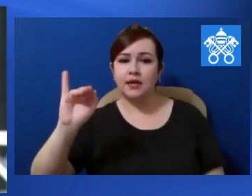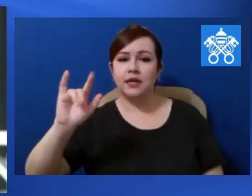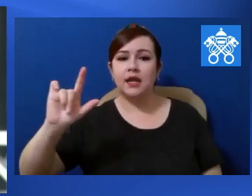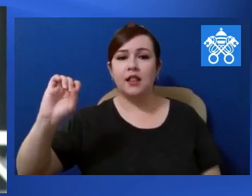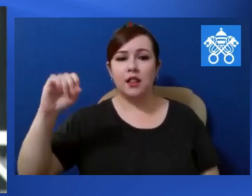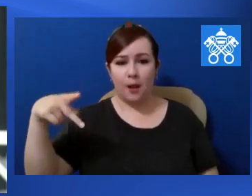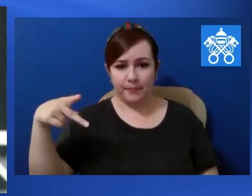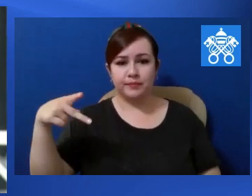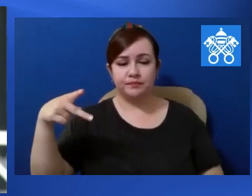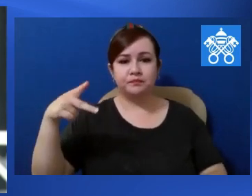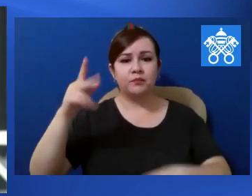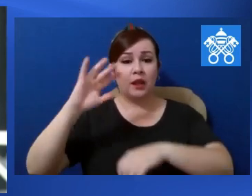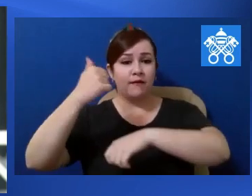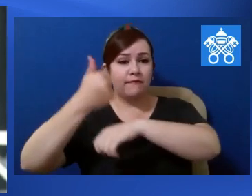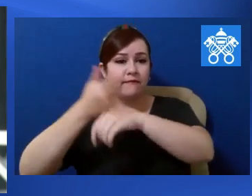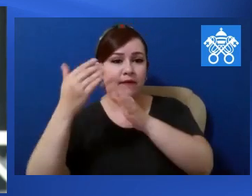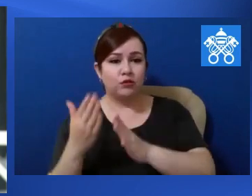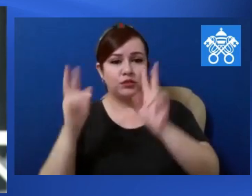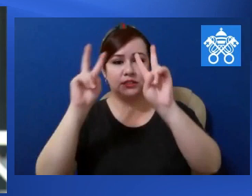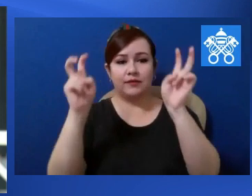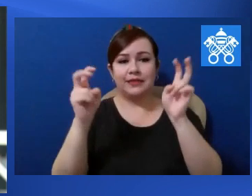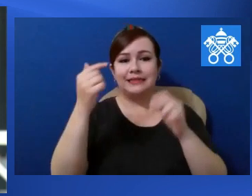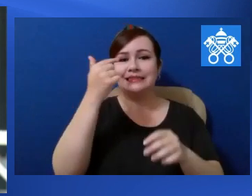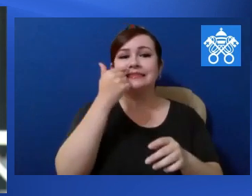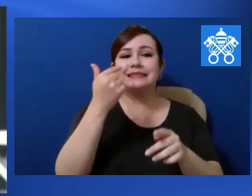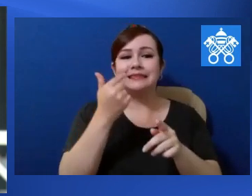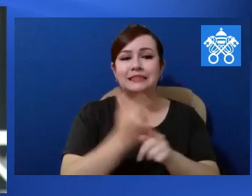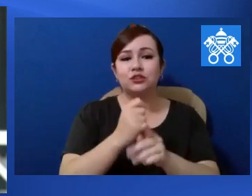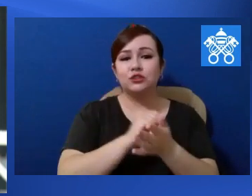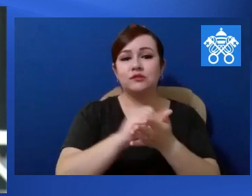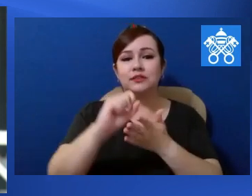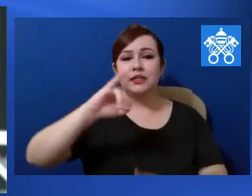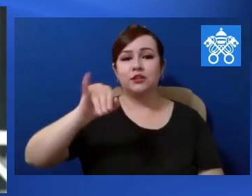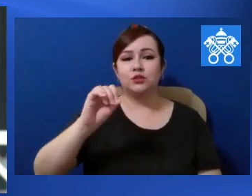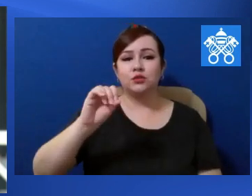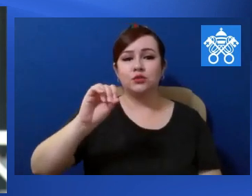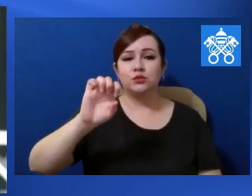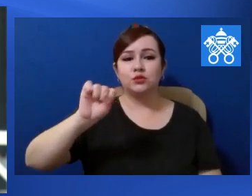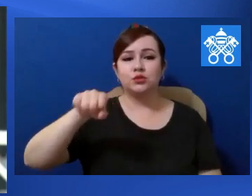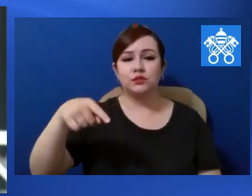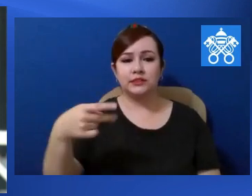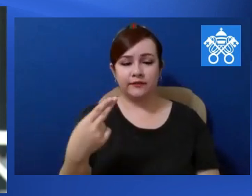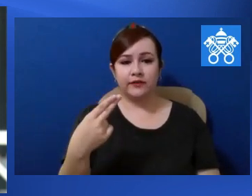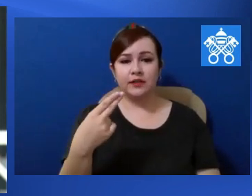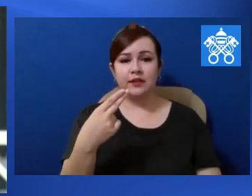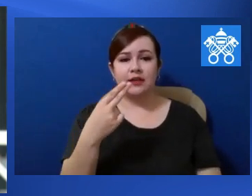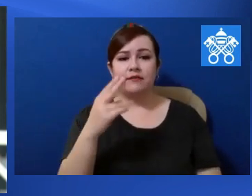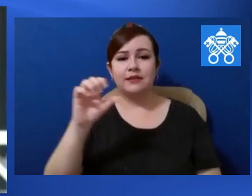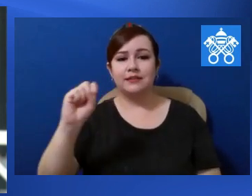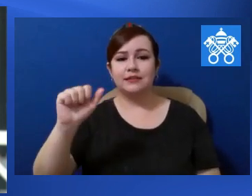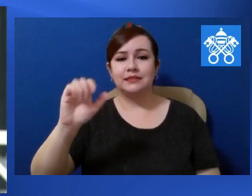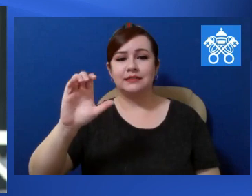dedicato la sua vita alla formazione intellettuale e religiosa dei poveri